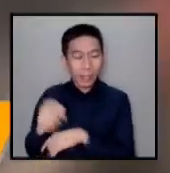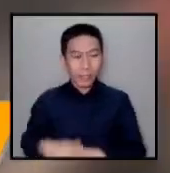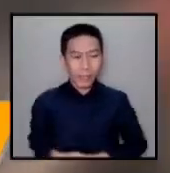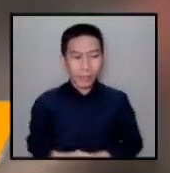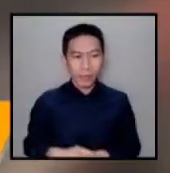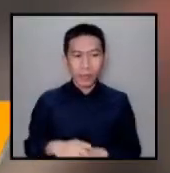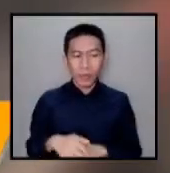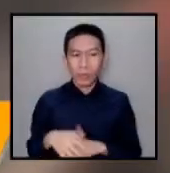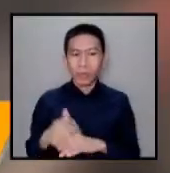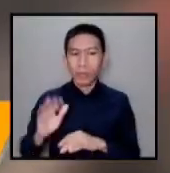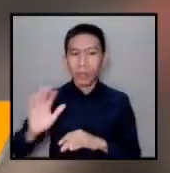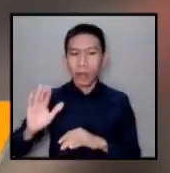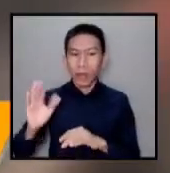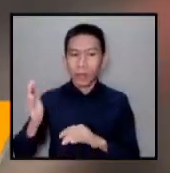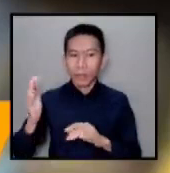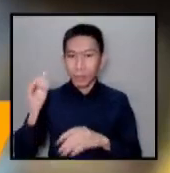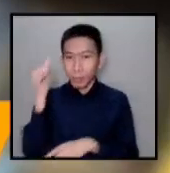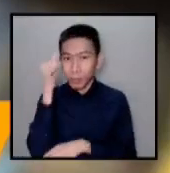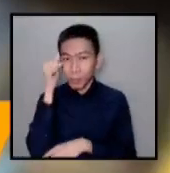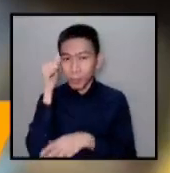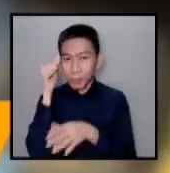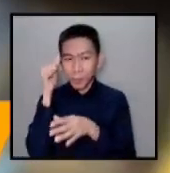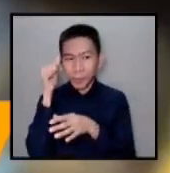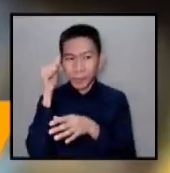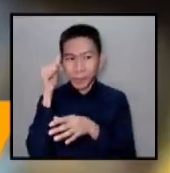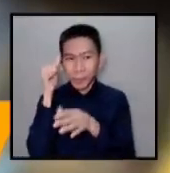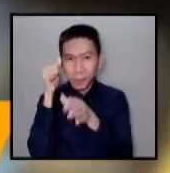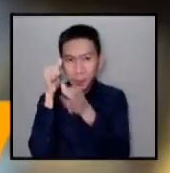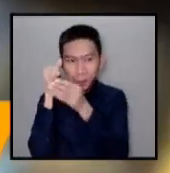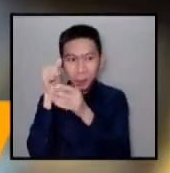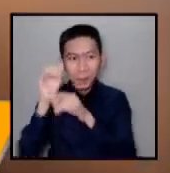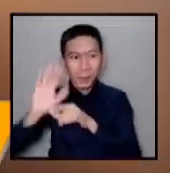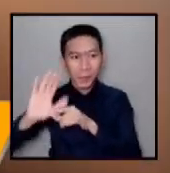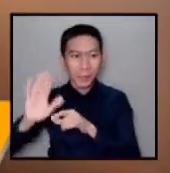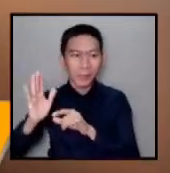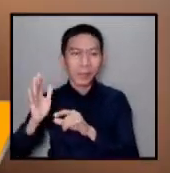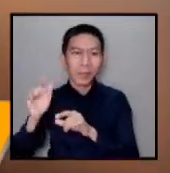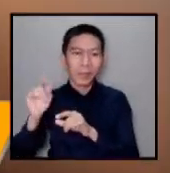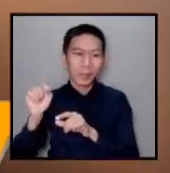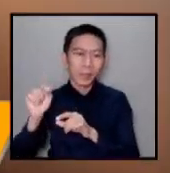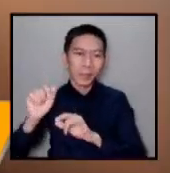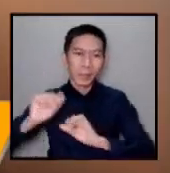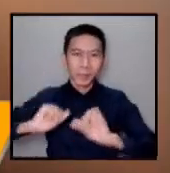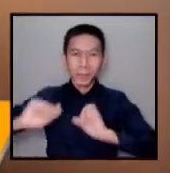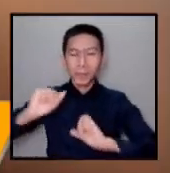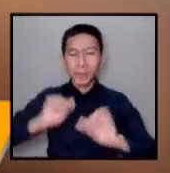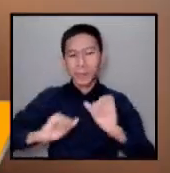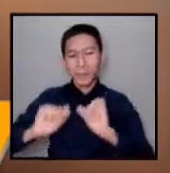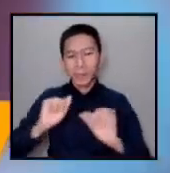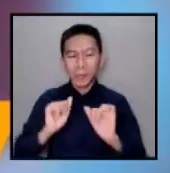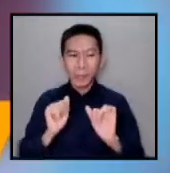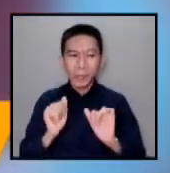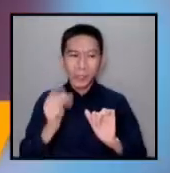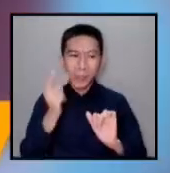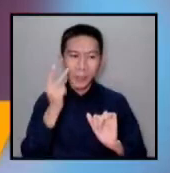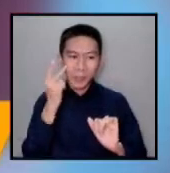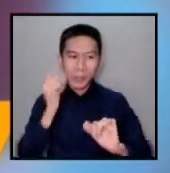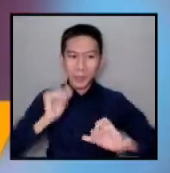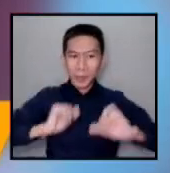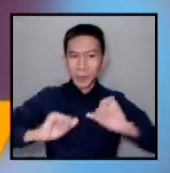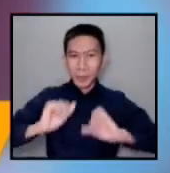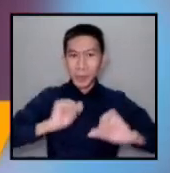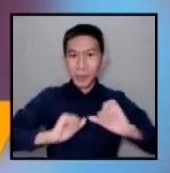upcoming sitcom ni John Lloyd. Makikita naman sa isang litrato ang outtake ng eksena raw sa nasabing sitcom ni na John Lloyd,